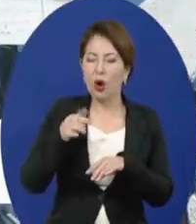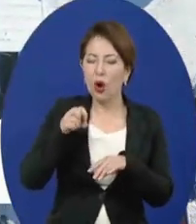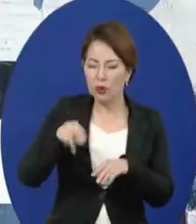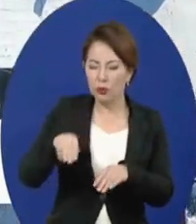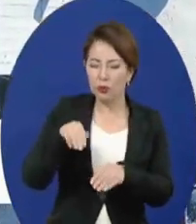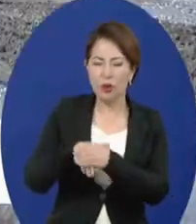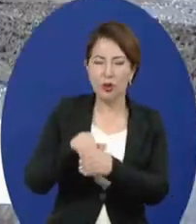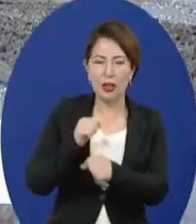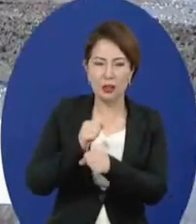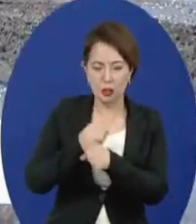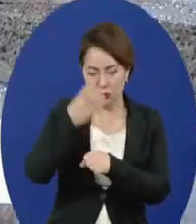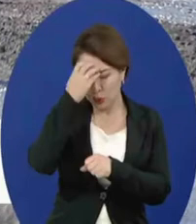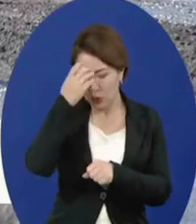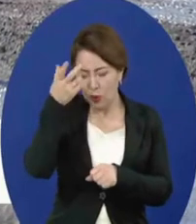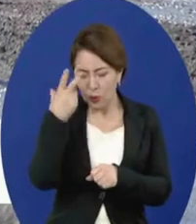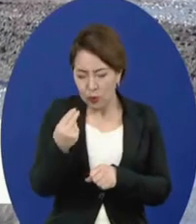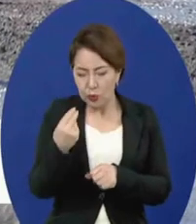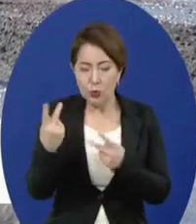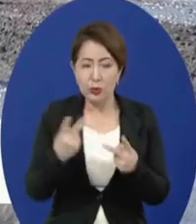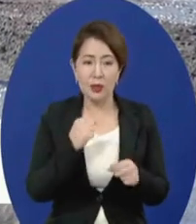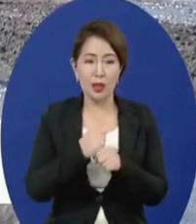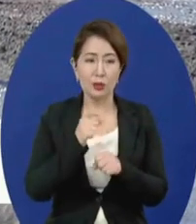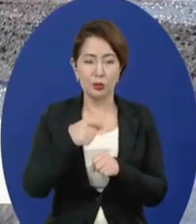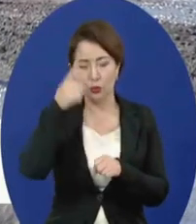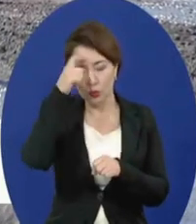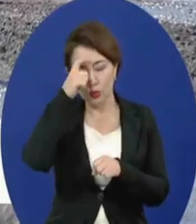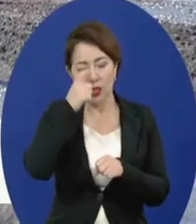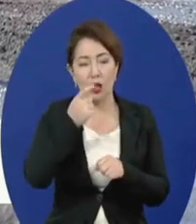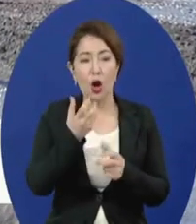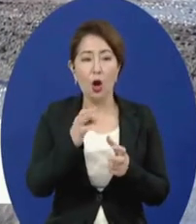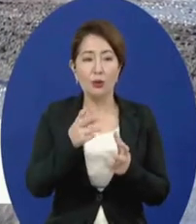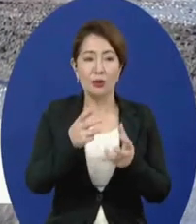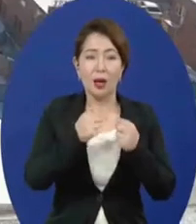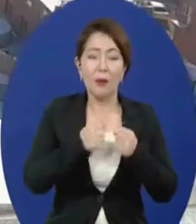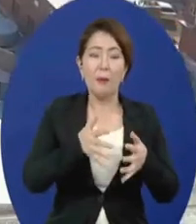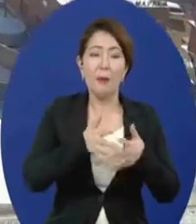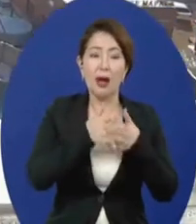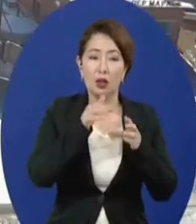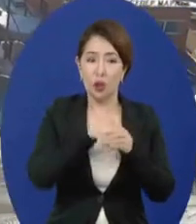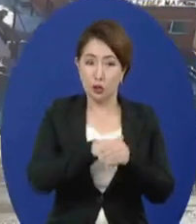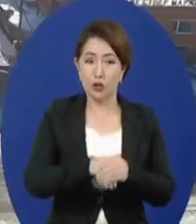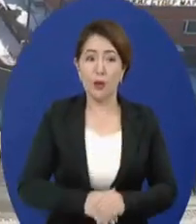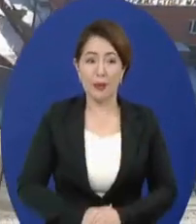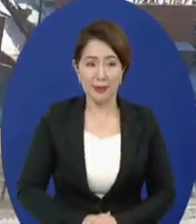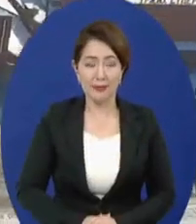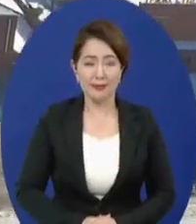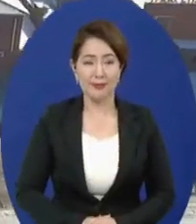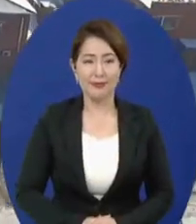төрийн жинхэнэ болон үйлчилгээний албан хаагчид түрээслээд өмчлөх орон сууцанд орж байгаа юм.